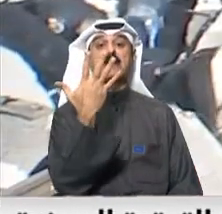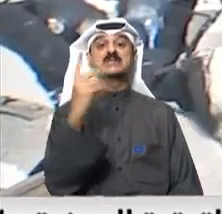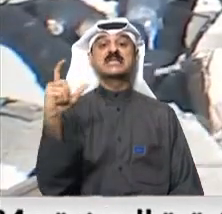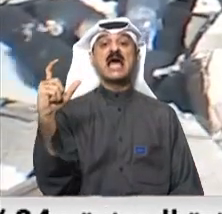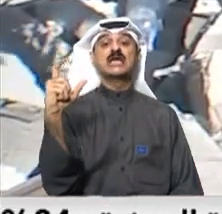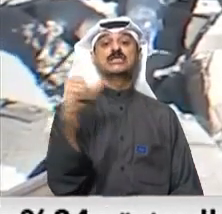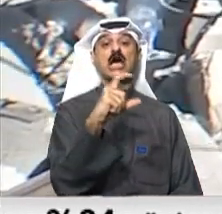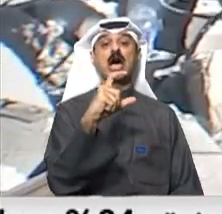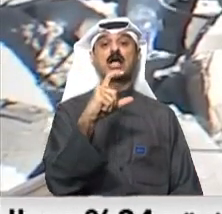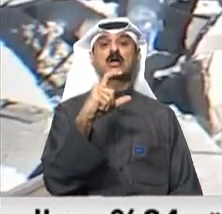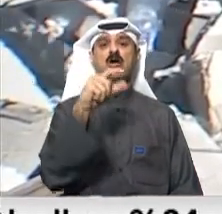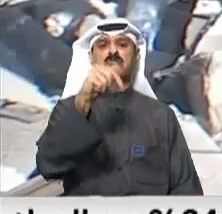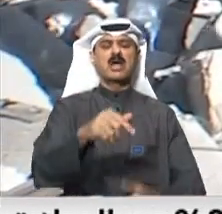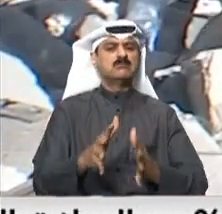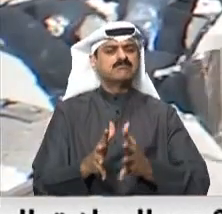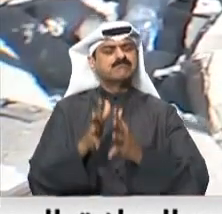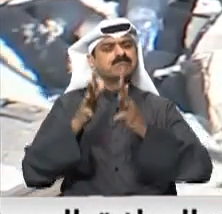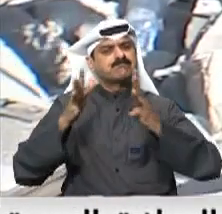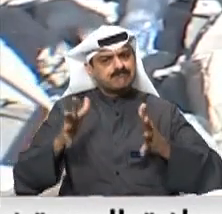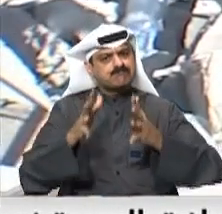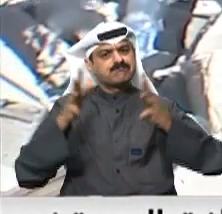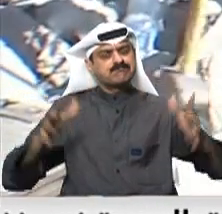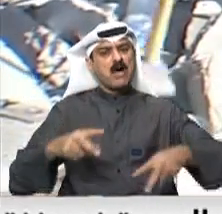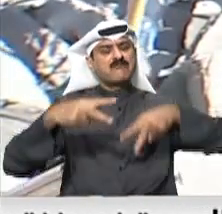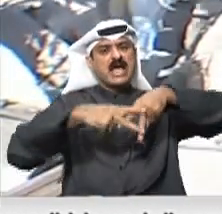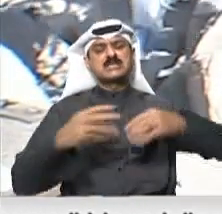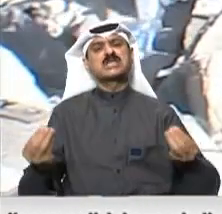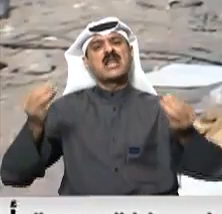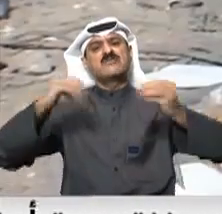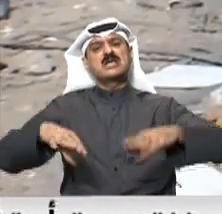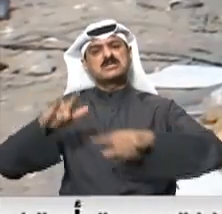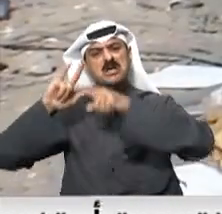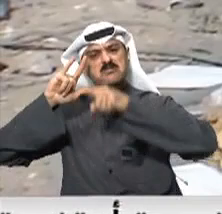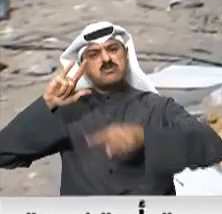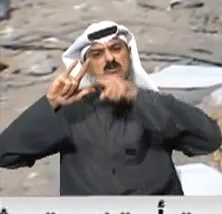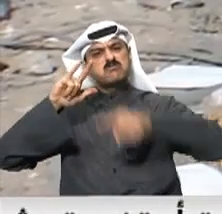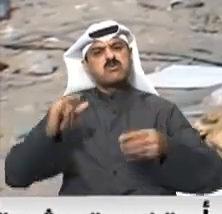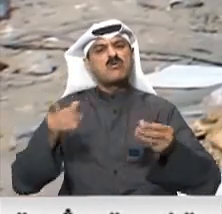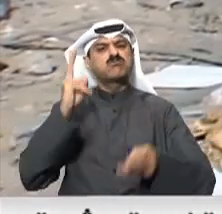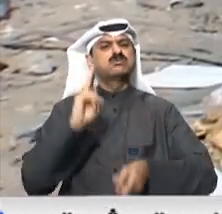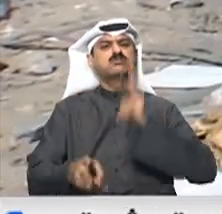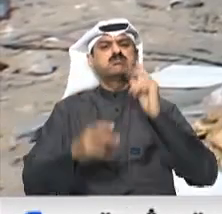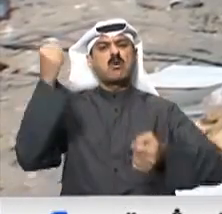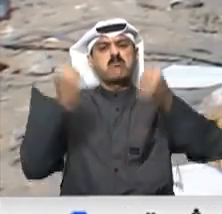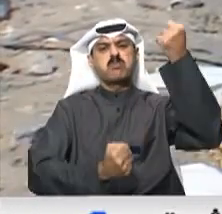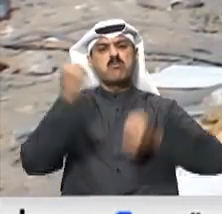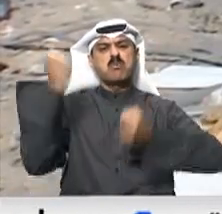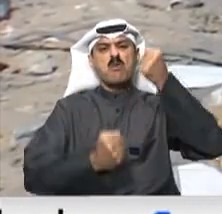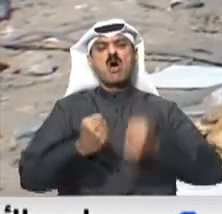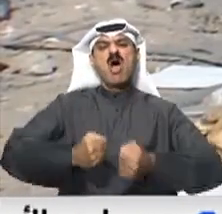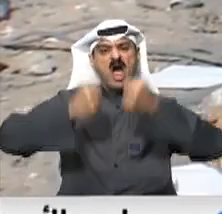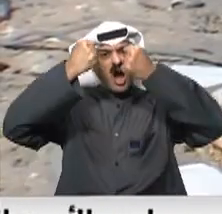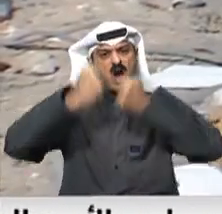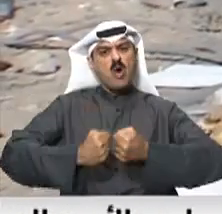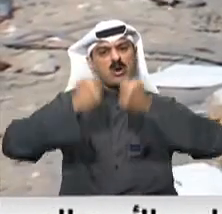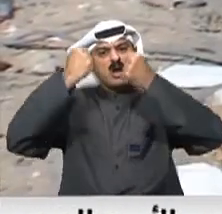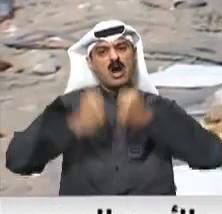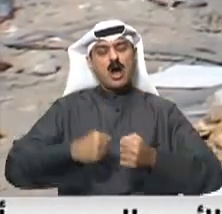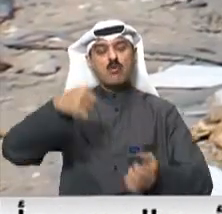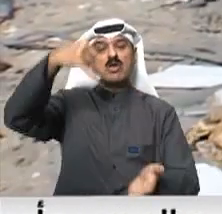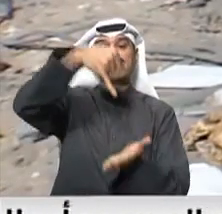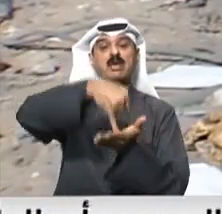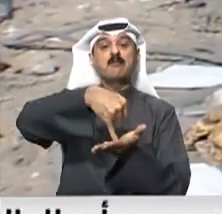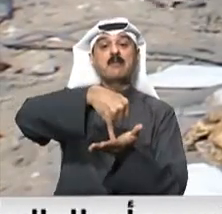تتسع بها دائره المجازر الاسرائيليه المتواصله حيث يشهد القطاع قصفا عنيفا خاصه في مدينه